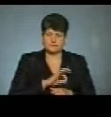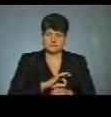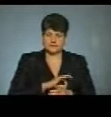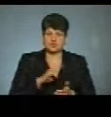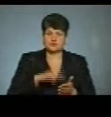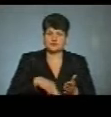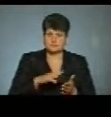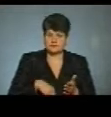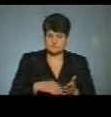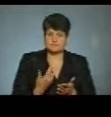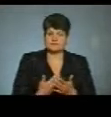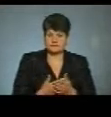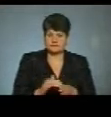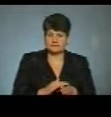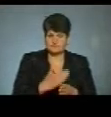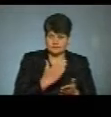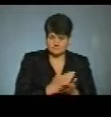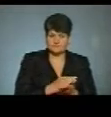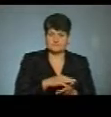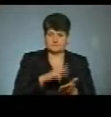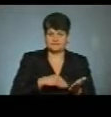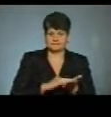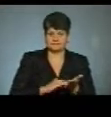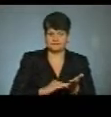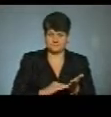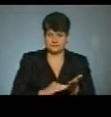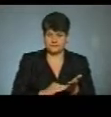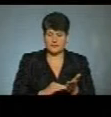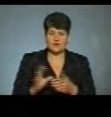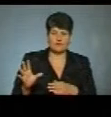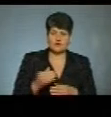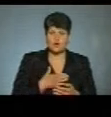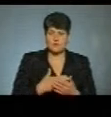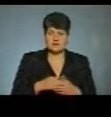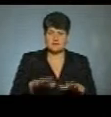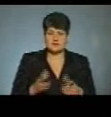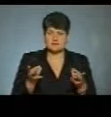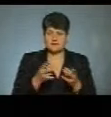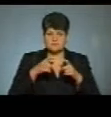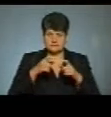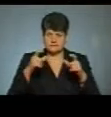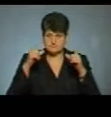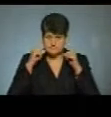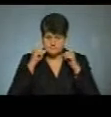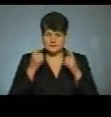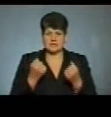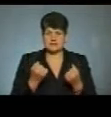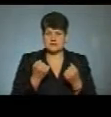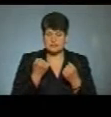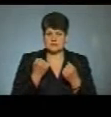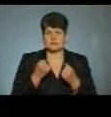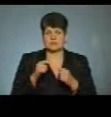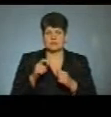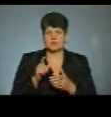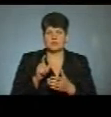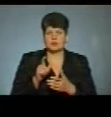застосовувати адміністративну відповідальність для порушників правил карантину. В усіх громадських місцях потрібно бути у масці чи респіраторі. Захисними засобами людина